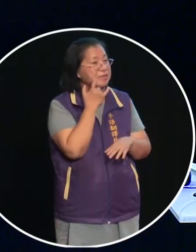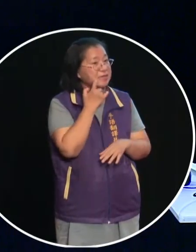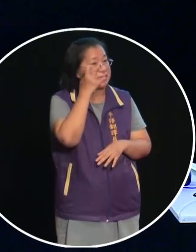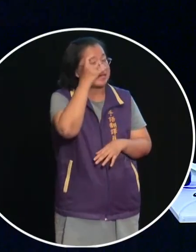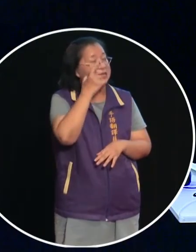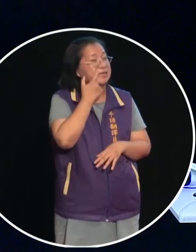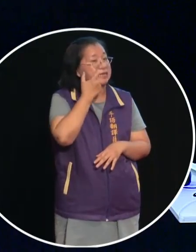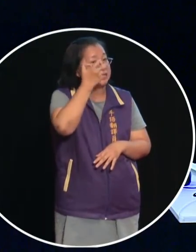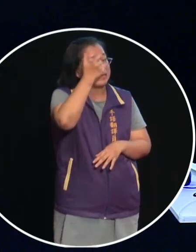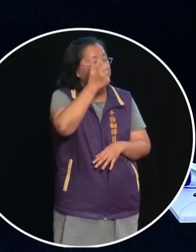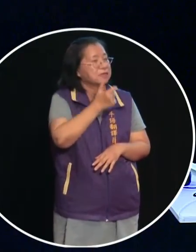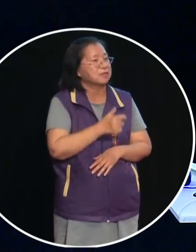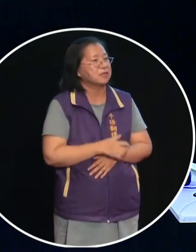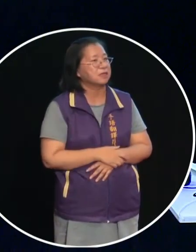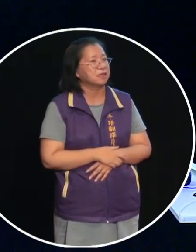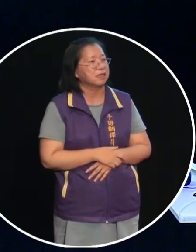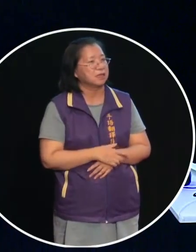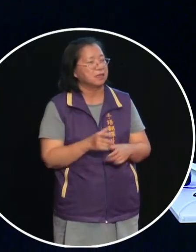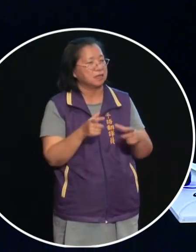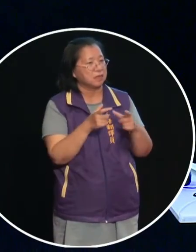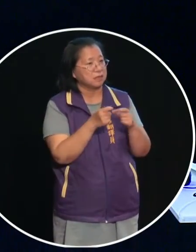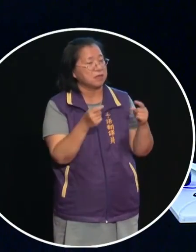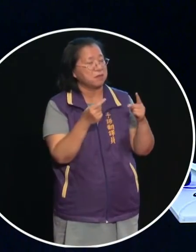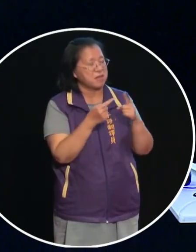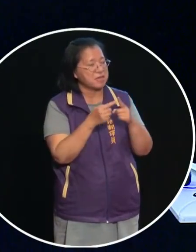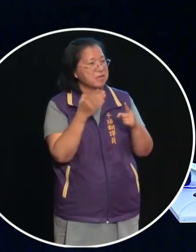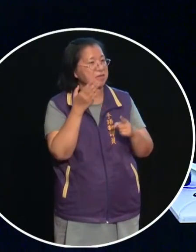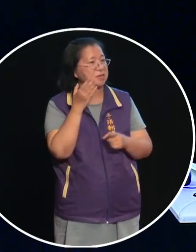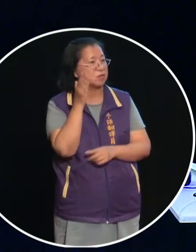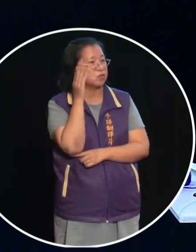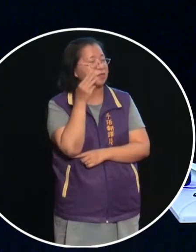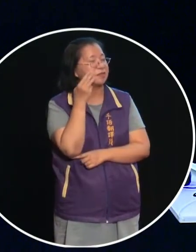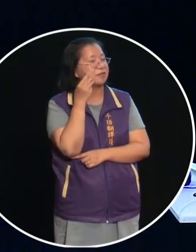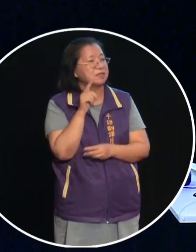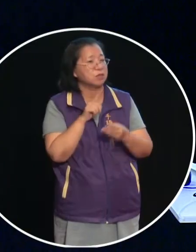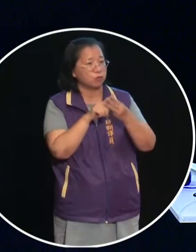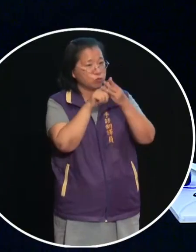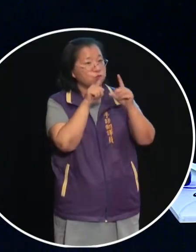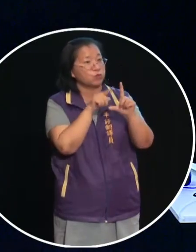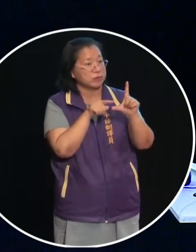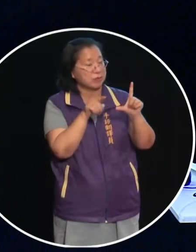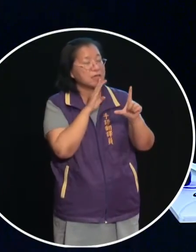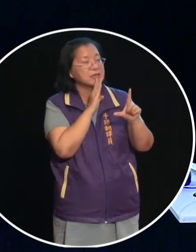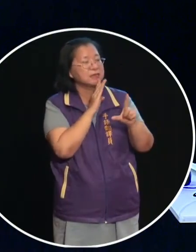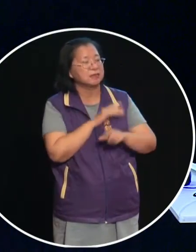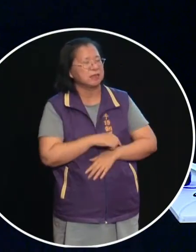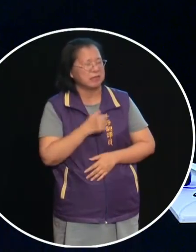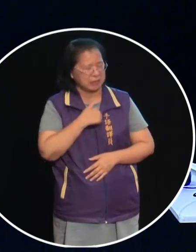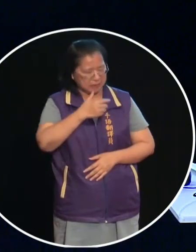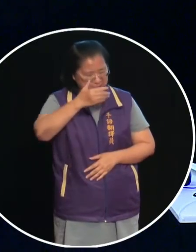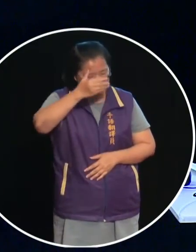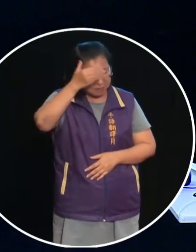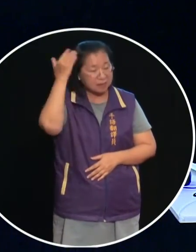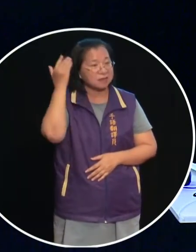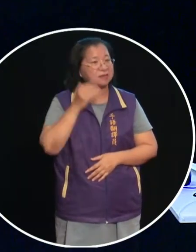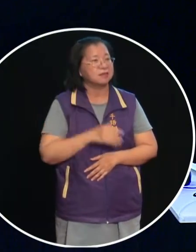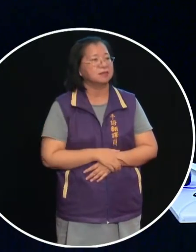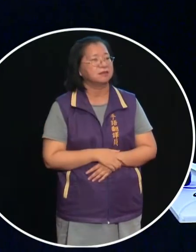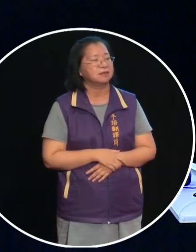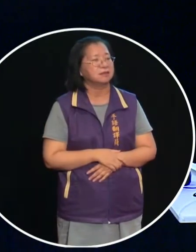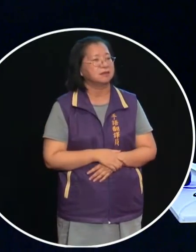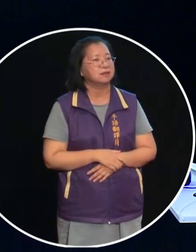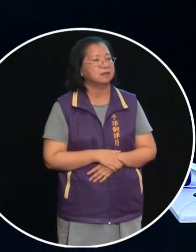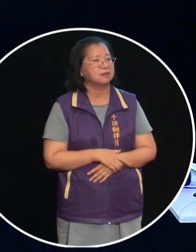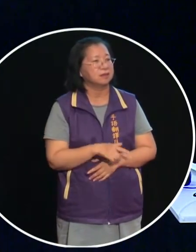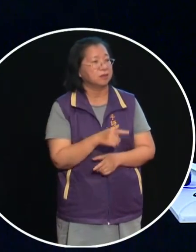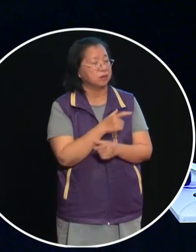是还是日本的一个政治的一个主角啊。那个时候，统一教是反共